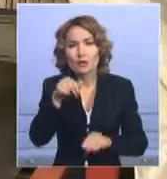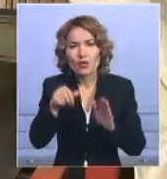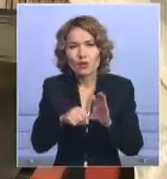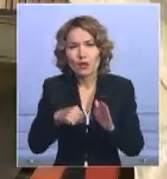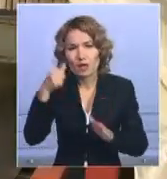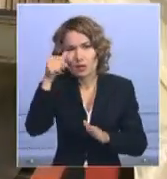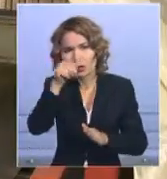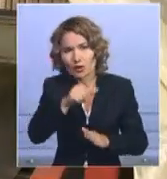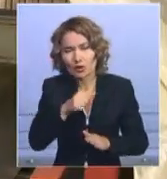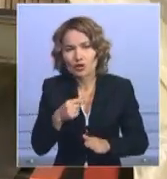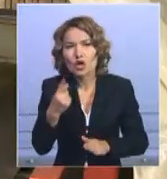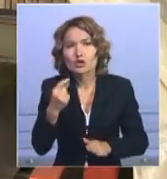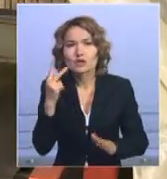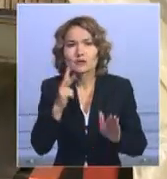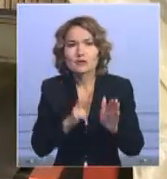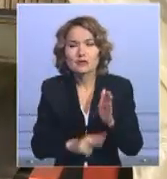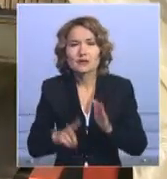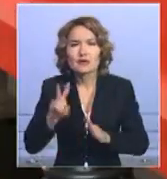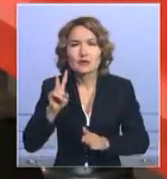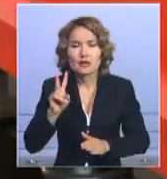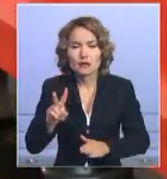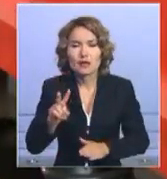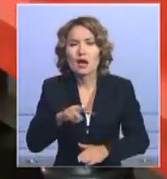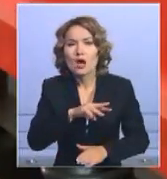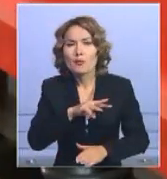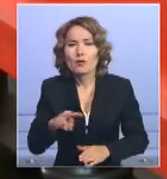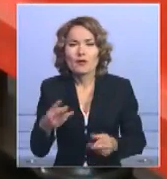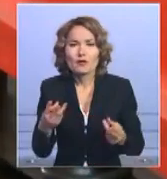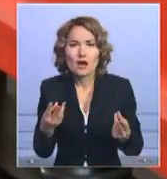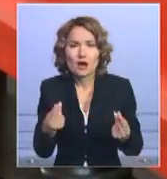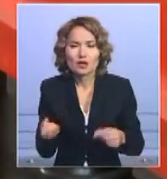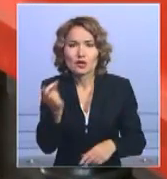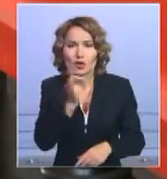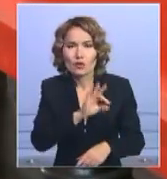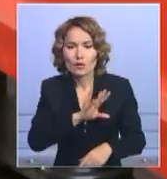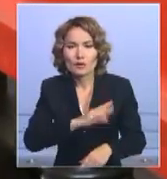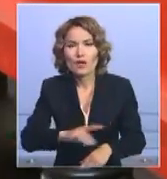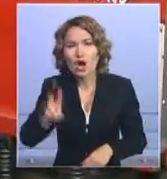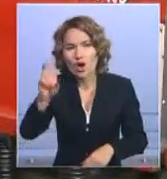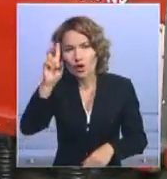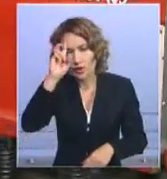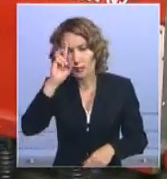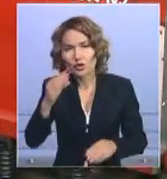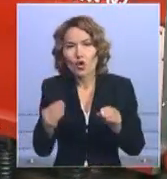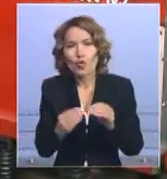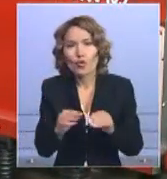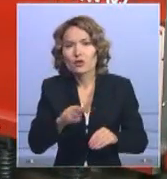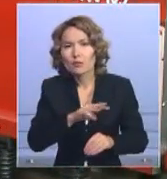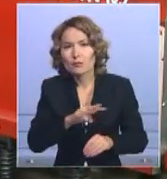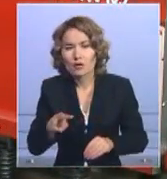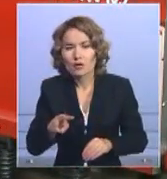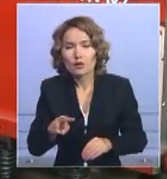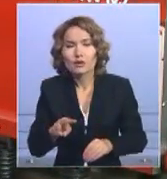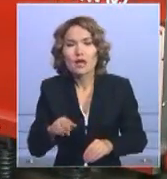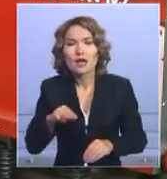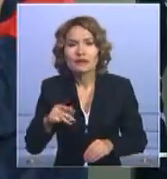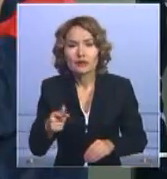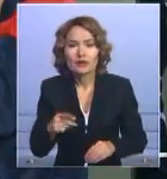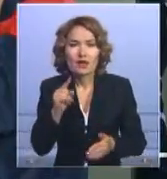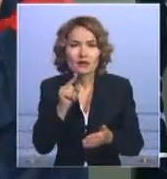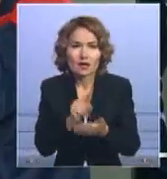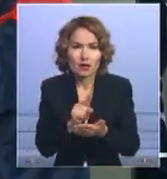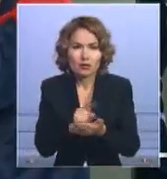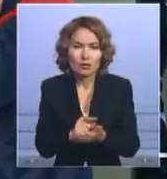ғана 182 миллиард теңгенің өнімін өндірген және үкіметке 10 миллиард теңгеге жуық салық төледі. Бекен